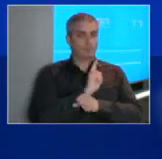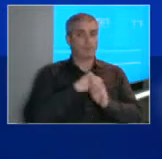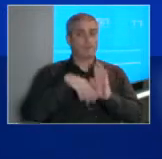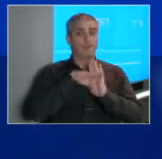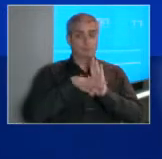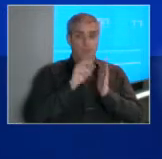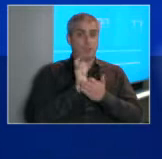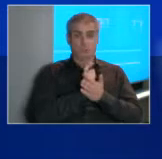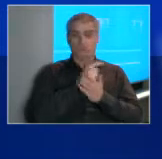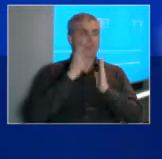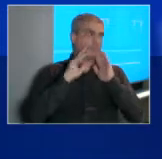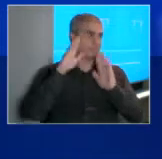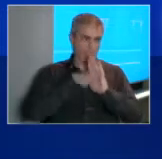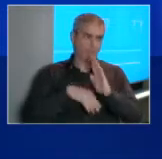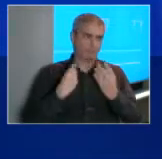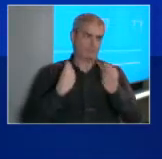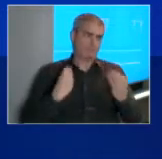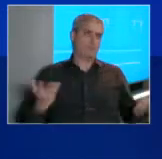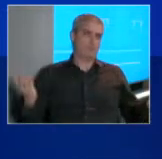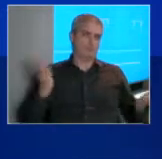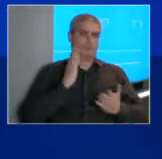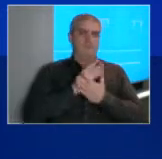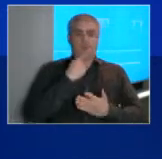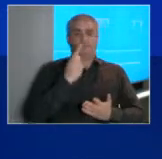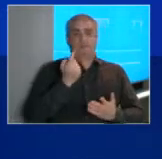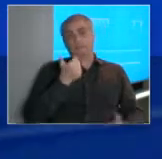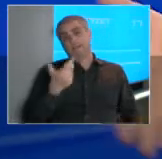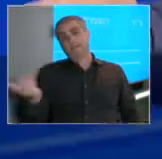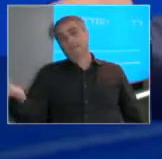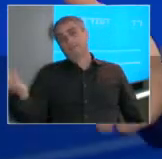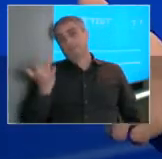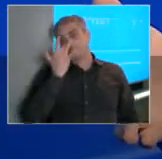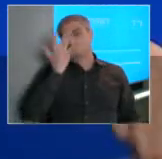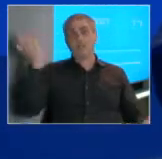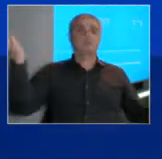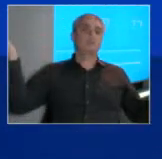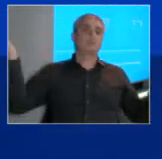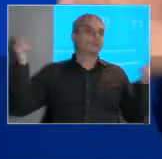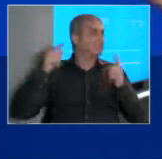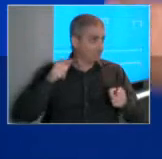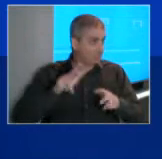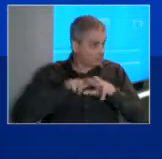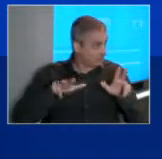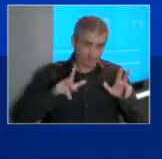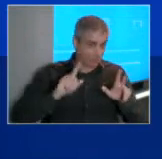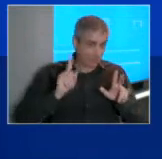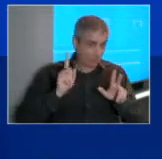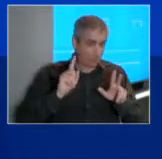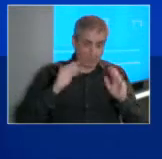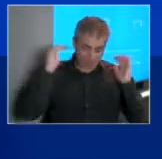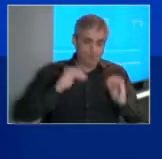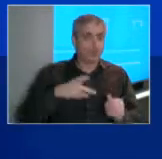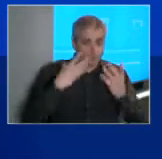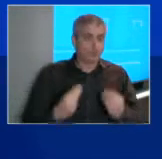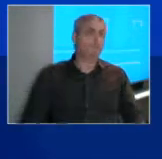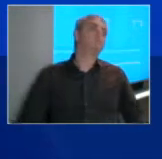האשראי ומאמינים שהוא לא ירד כחדשות טובות, שזה כבר אמירה שהיא טיפה מבאסת. זה שמצבנו לא מדרדר